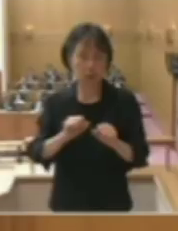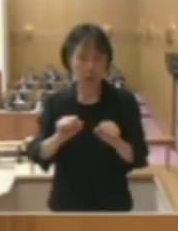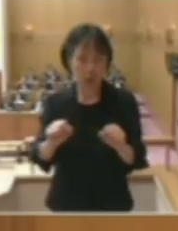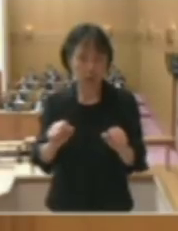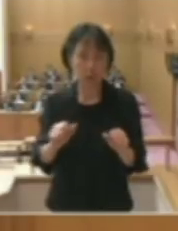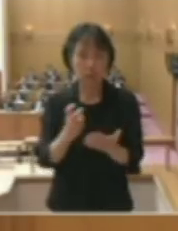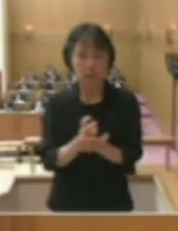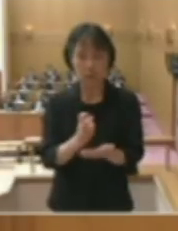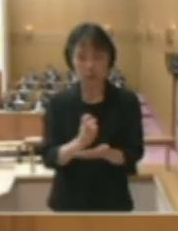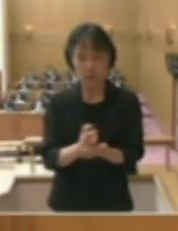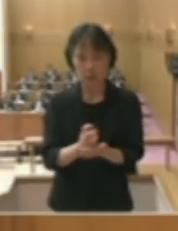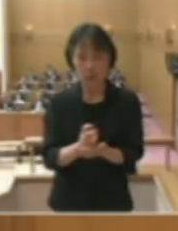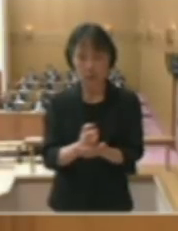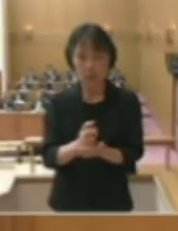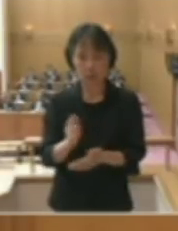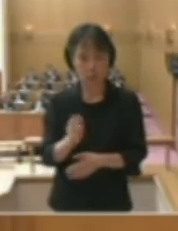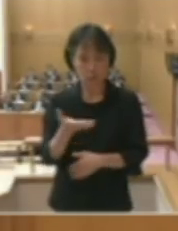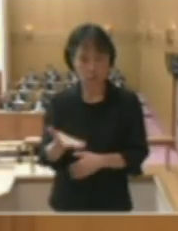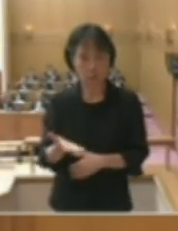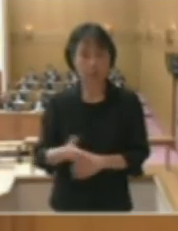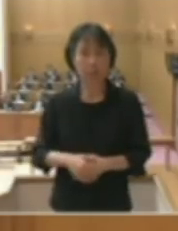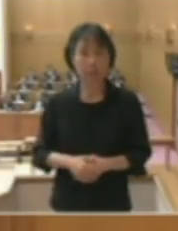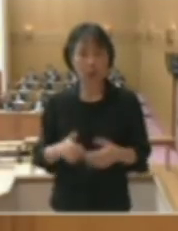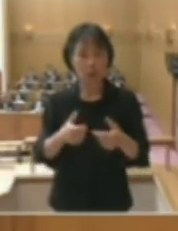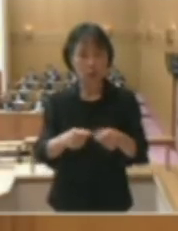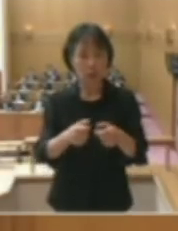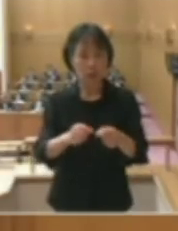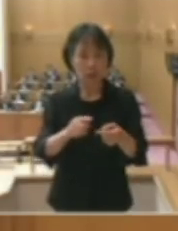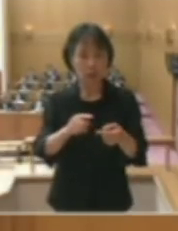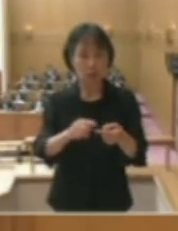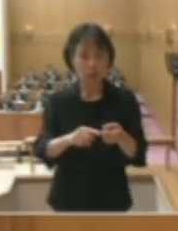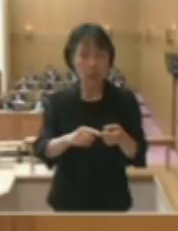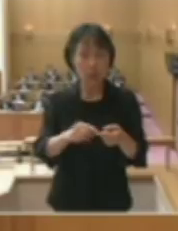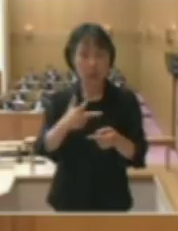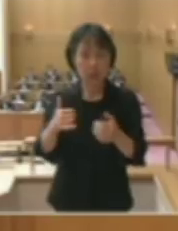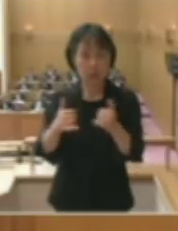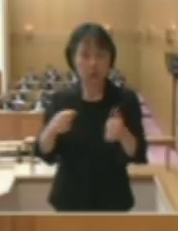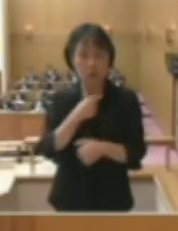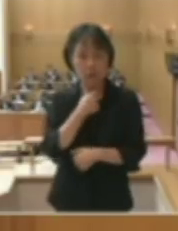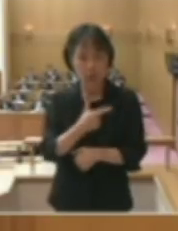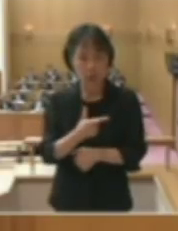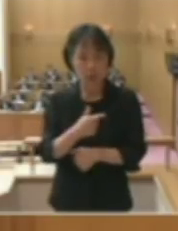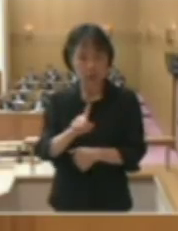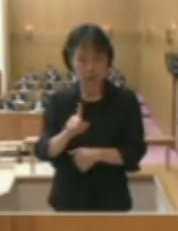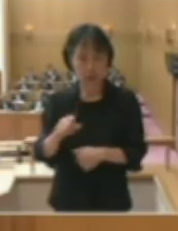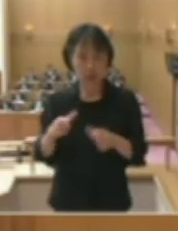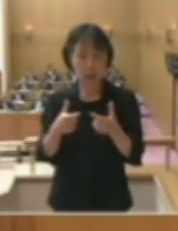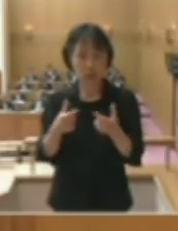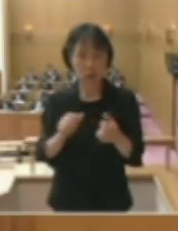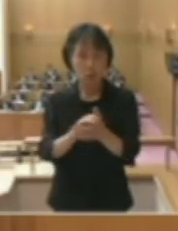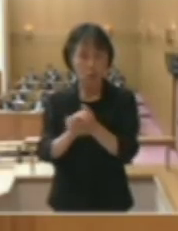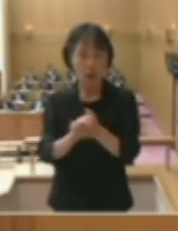というものであり、具体的には市民の嫌がる一つ、同和行政、一般施